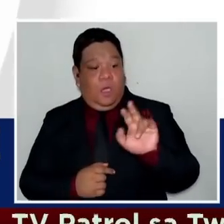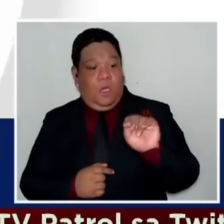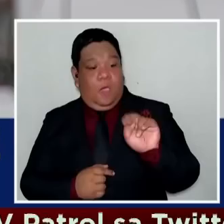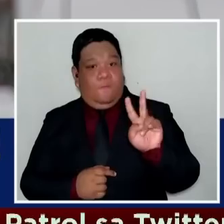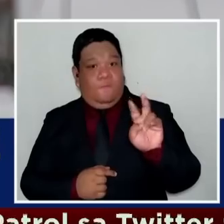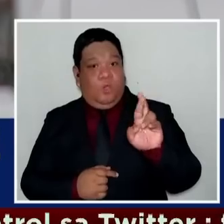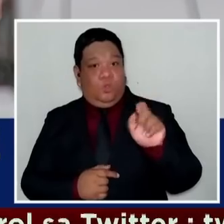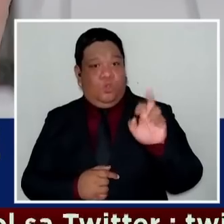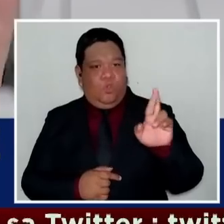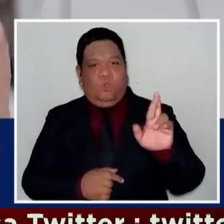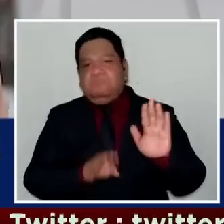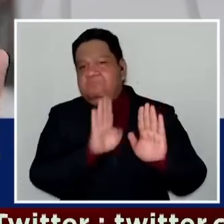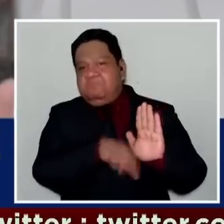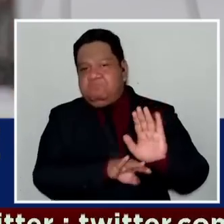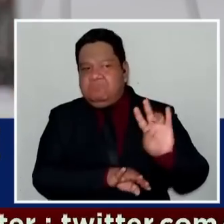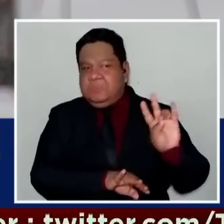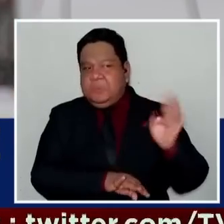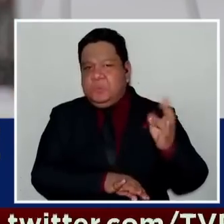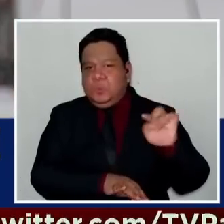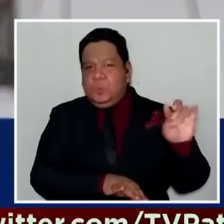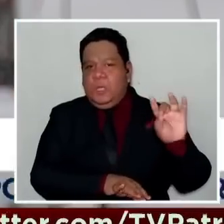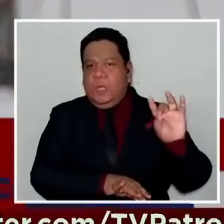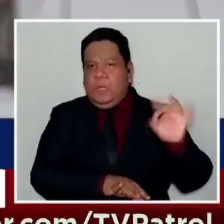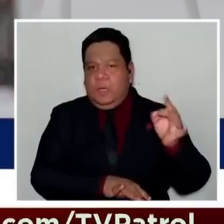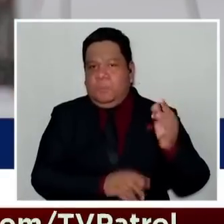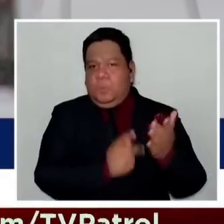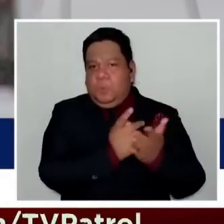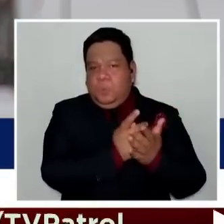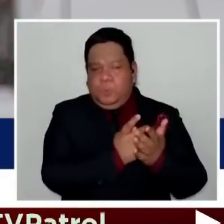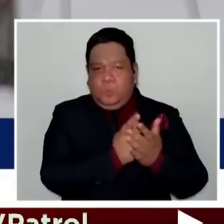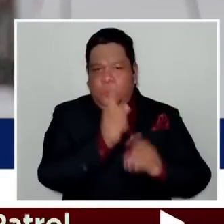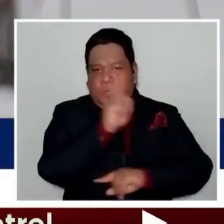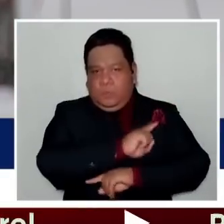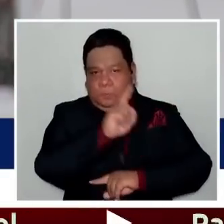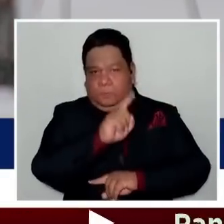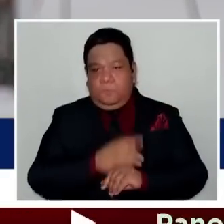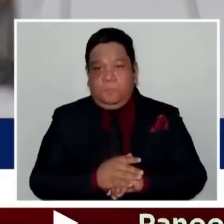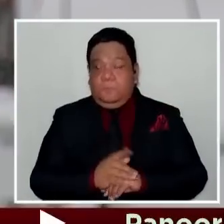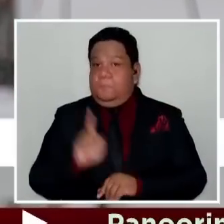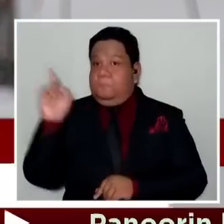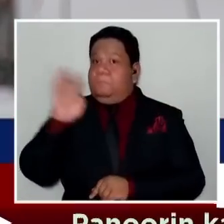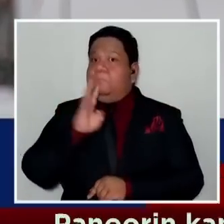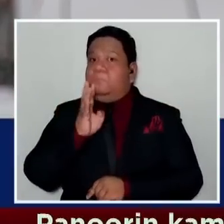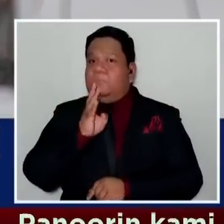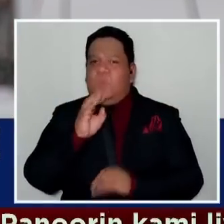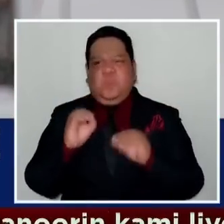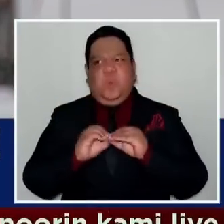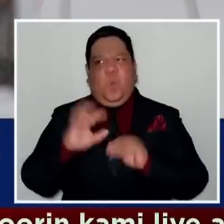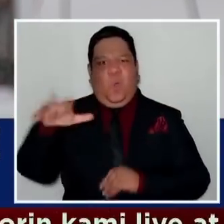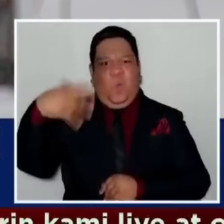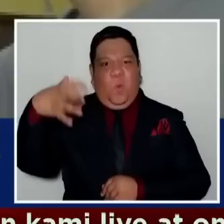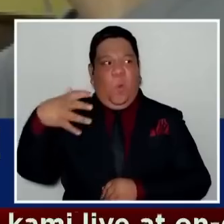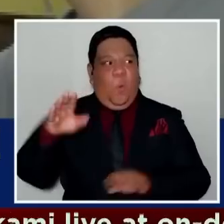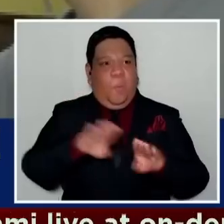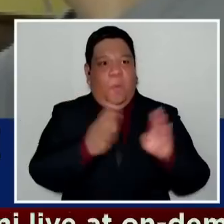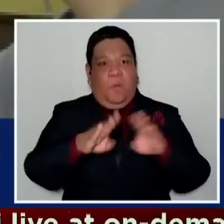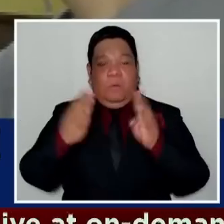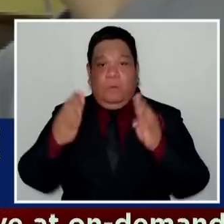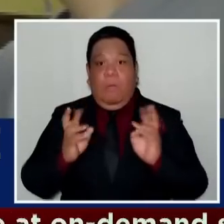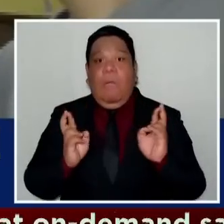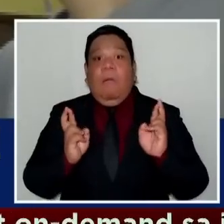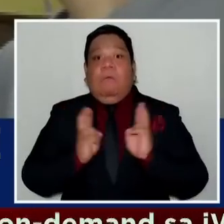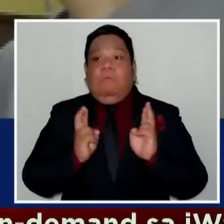naman. Mas marami kang electric fan na bubuksan ang ref mo dahil siyempre mainit ang panahon, malamang bukas sara.